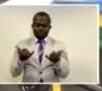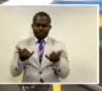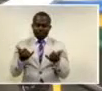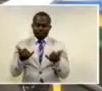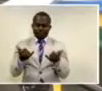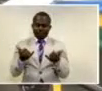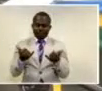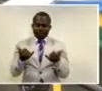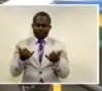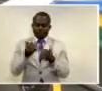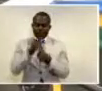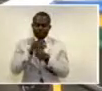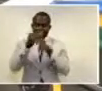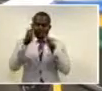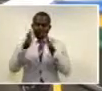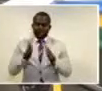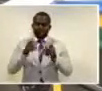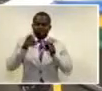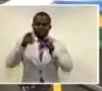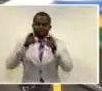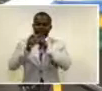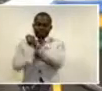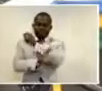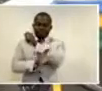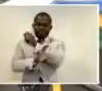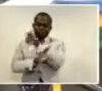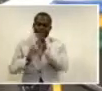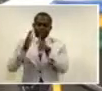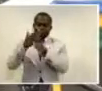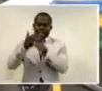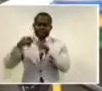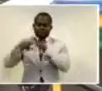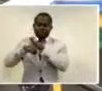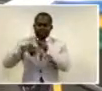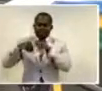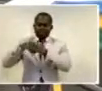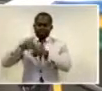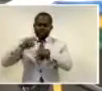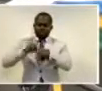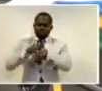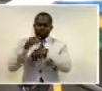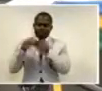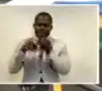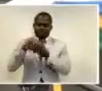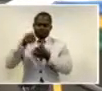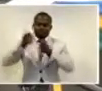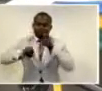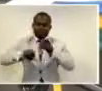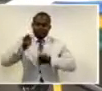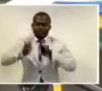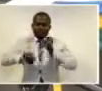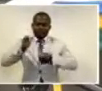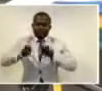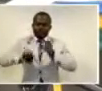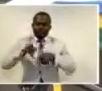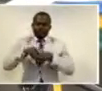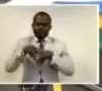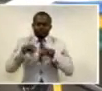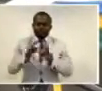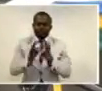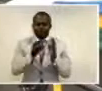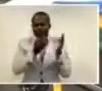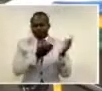twatumira Minisitiri w'ubutegetsi bw'igihugu igihe cyiza rwose barabakaraza mujye mumenya kwa kundi twakira